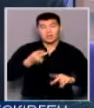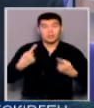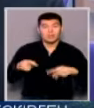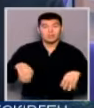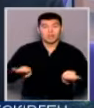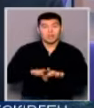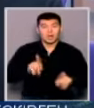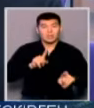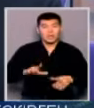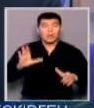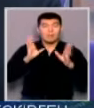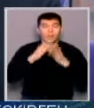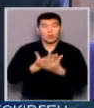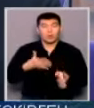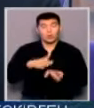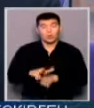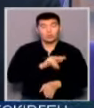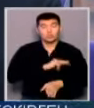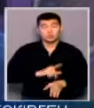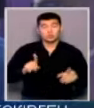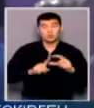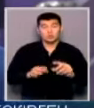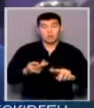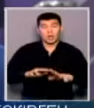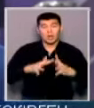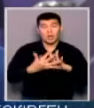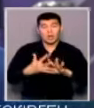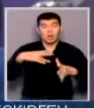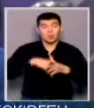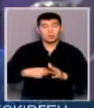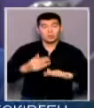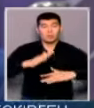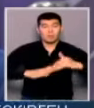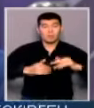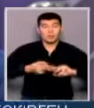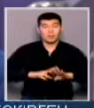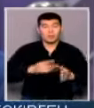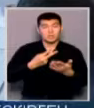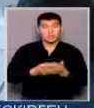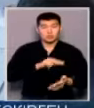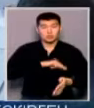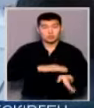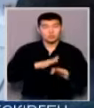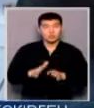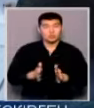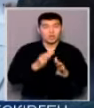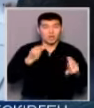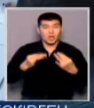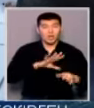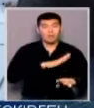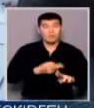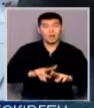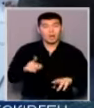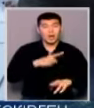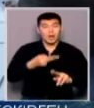өзге отырыста дін саласында атқарылған жұмыстар сөз болып, ауыл шаруашылығы саласы мамандарының көрсеткен қызметтері кеңінен талқыланды.